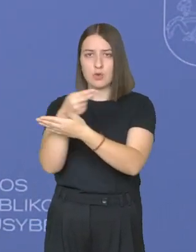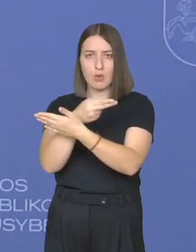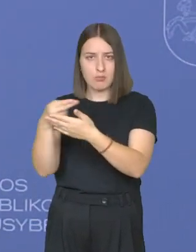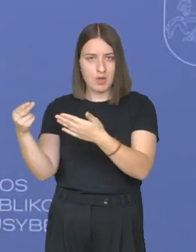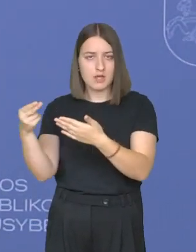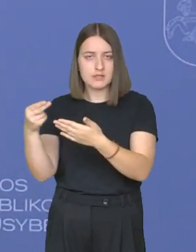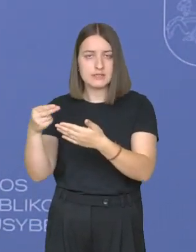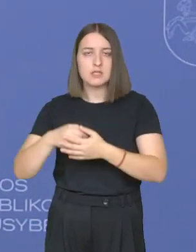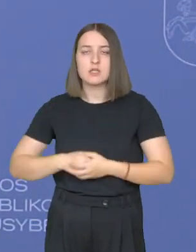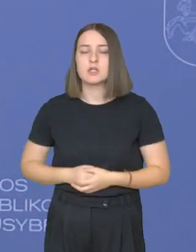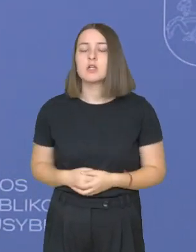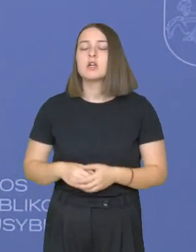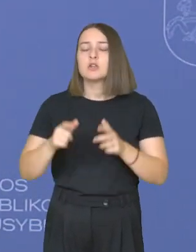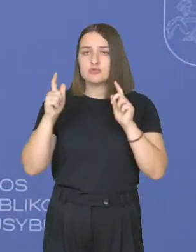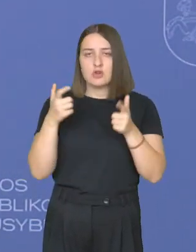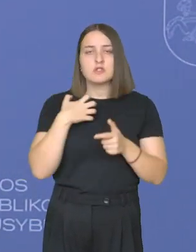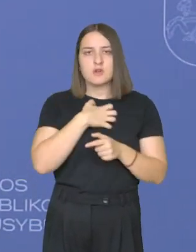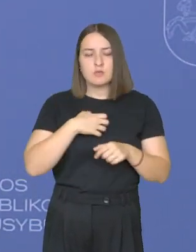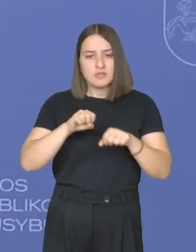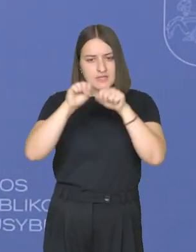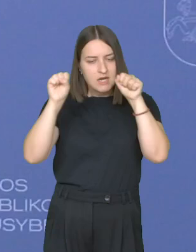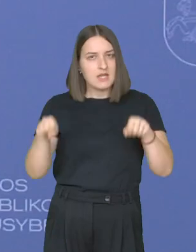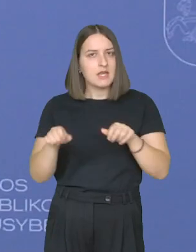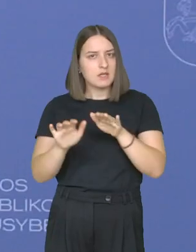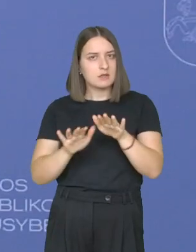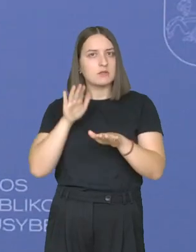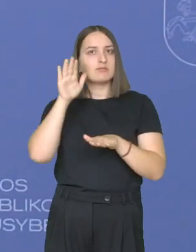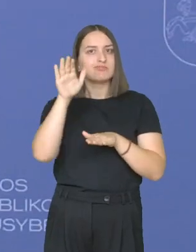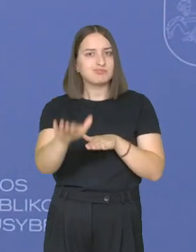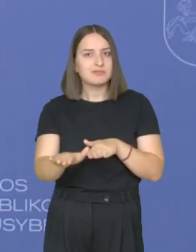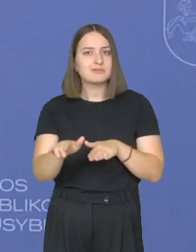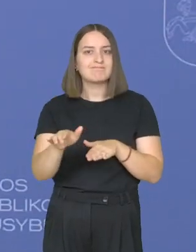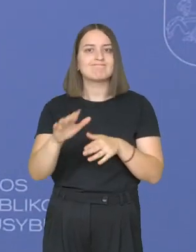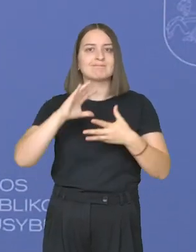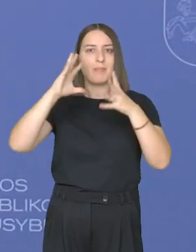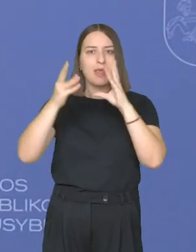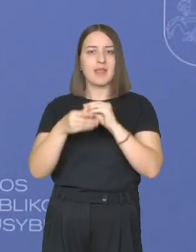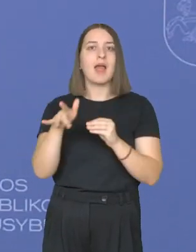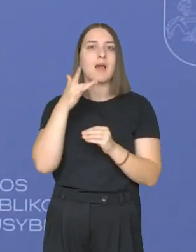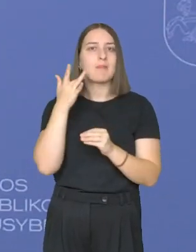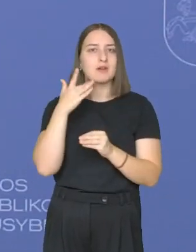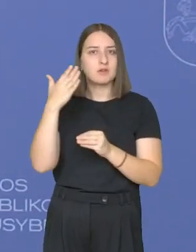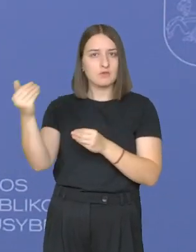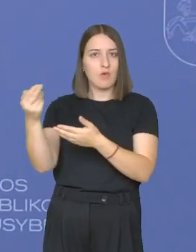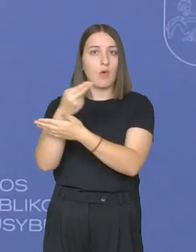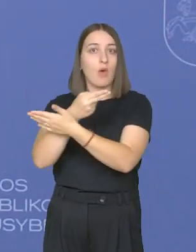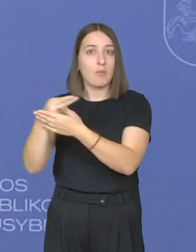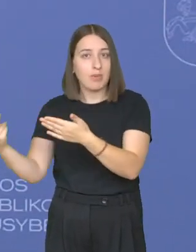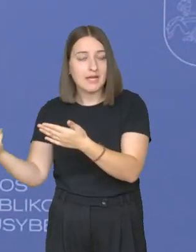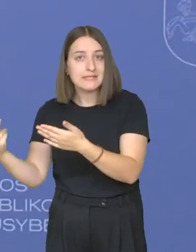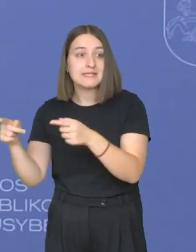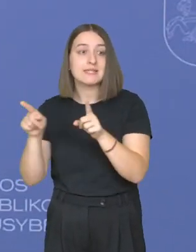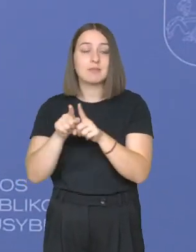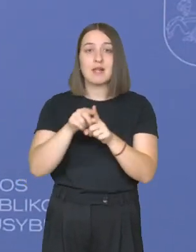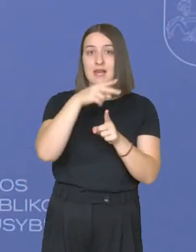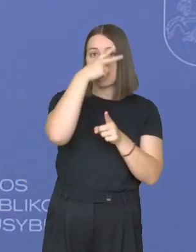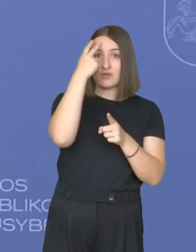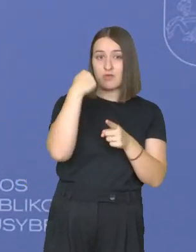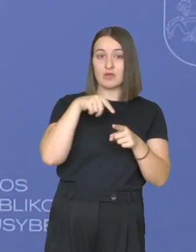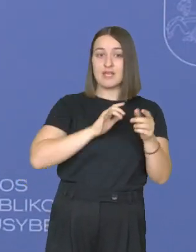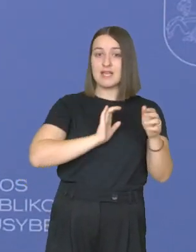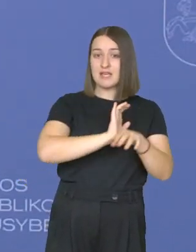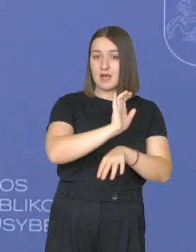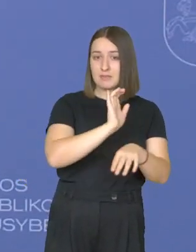svarbus strateginis žingsnis tiek ir šios kompanijos istorijoje tiek ir bendrai lietuvos lietuvos gynybos pajėgumų